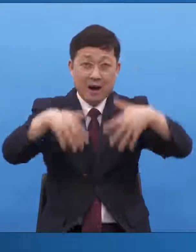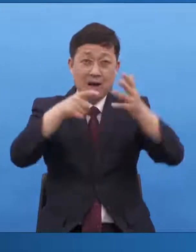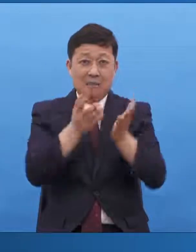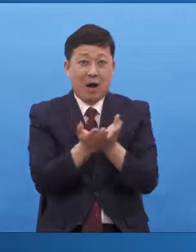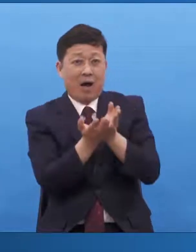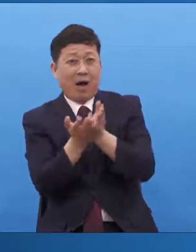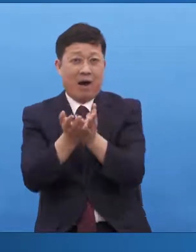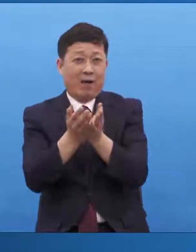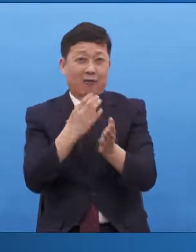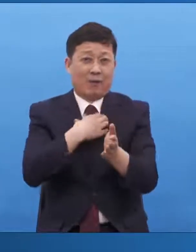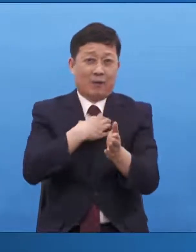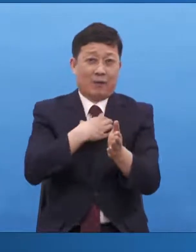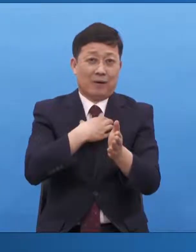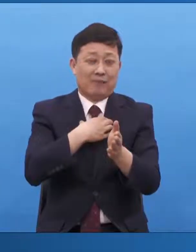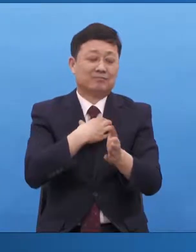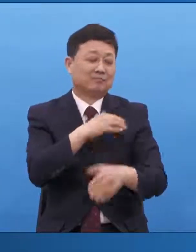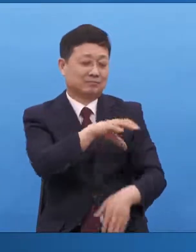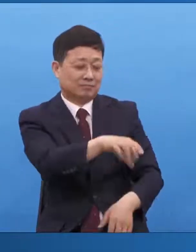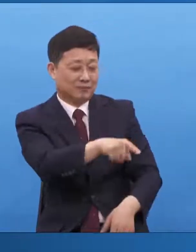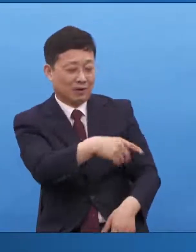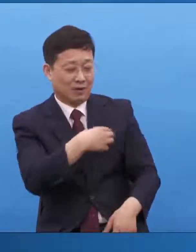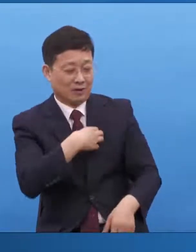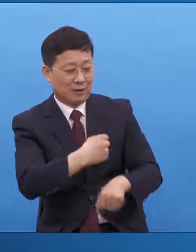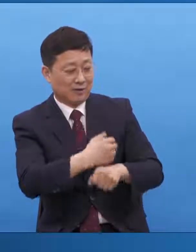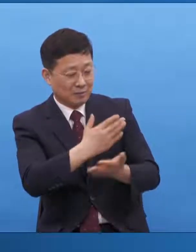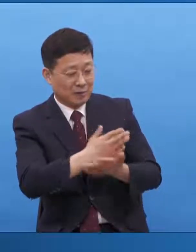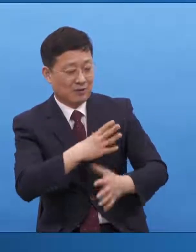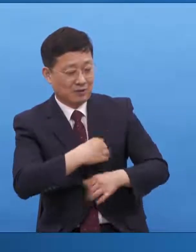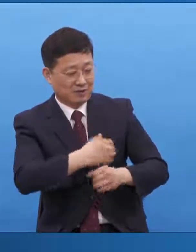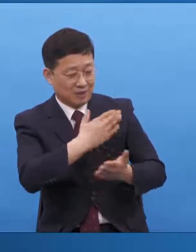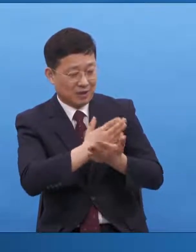storm. 가이사 앞에서. You must stand before Caesar.